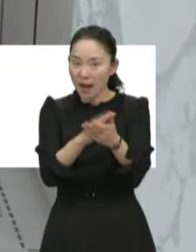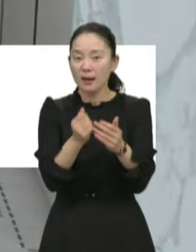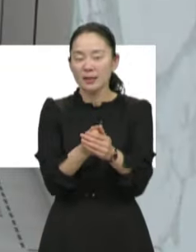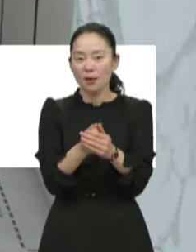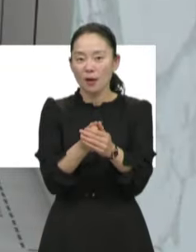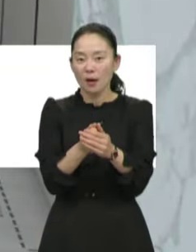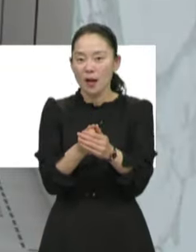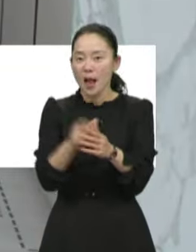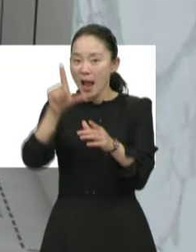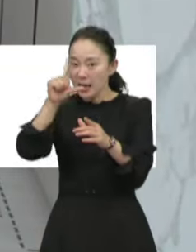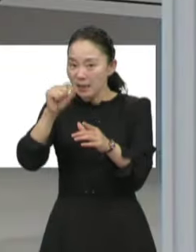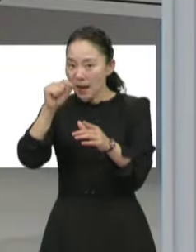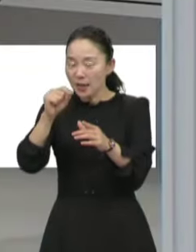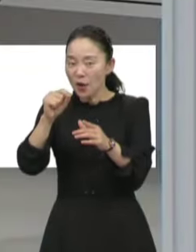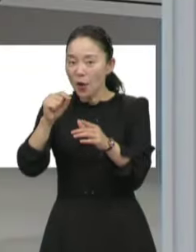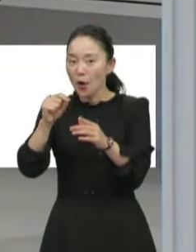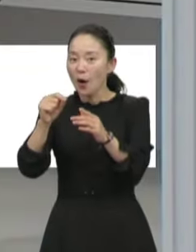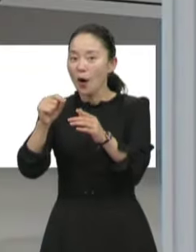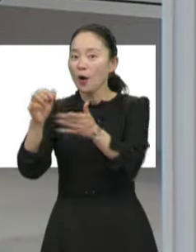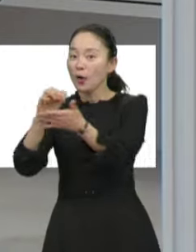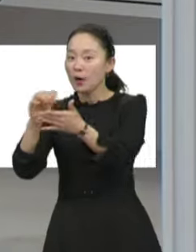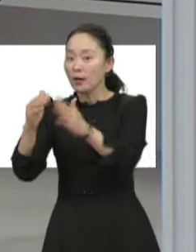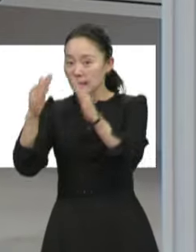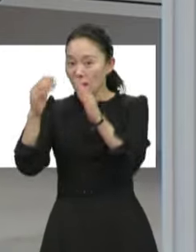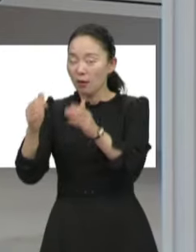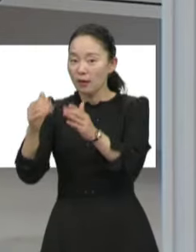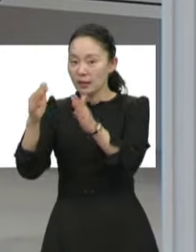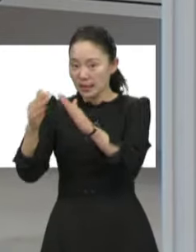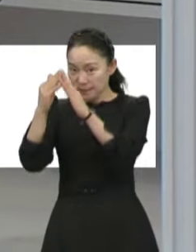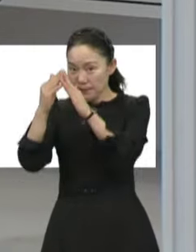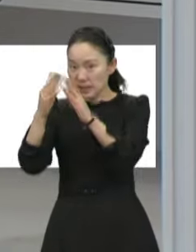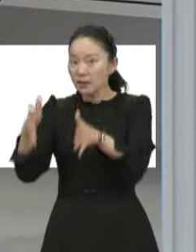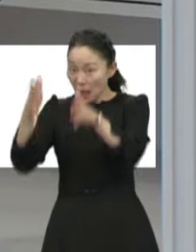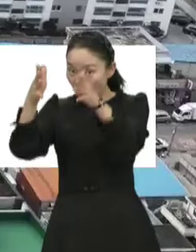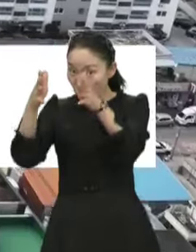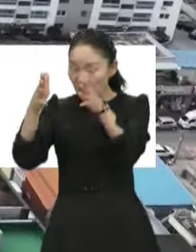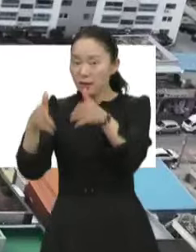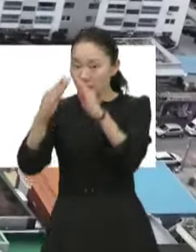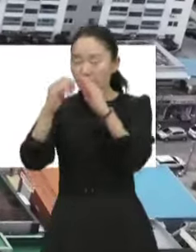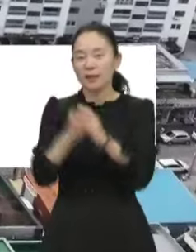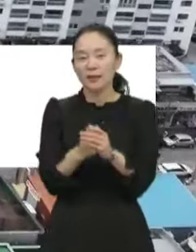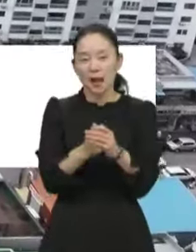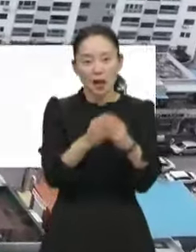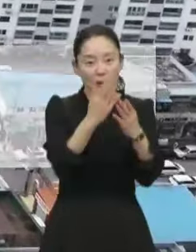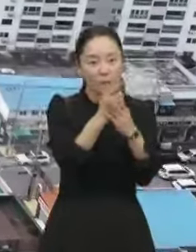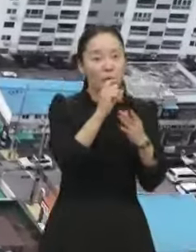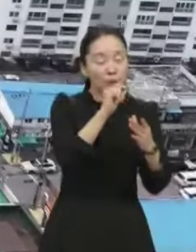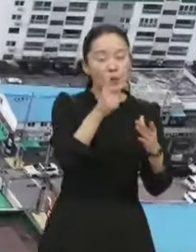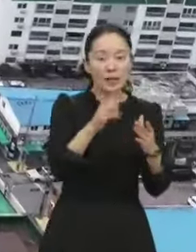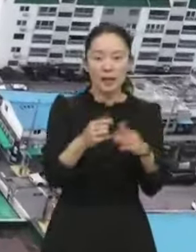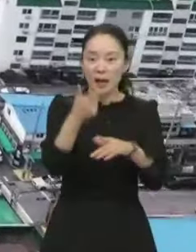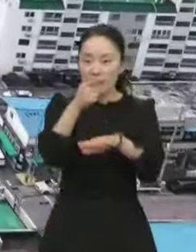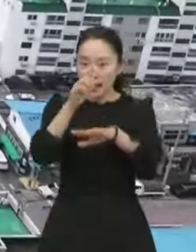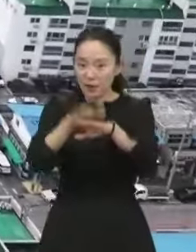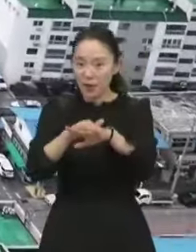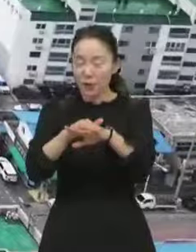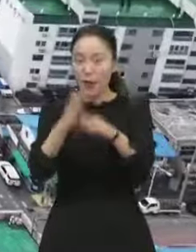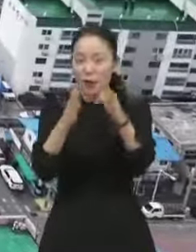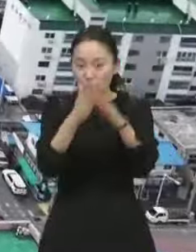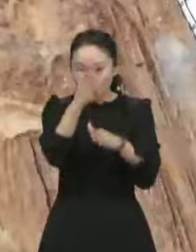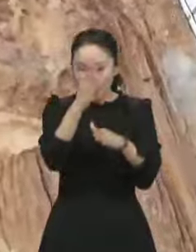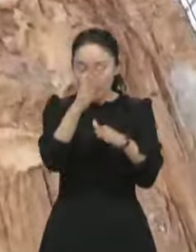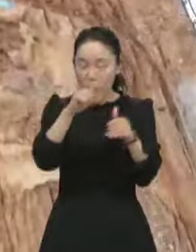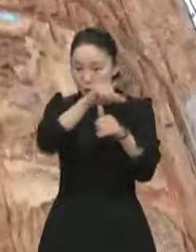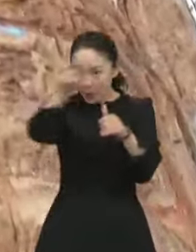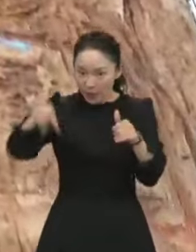등 1만여 세대에 달하는 신도시급 주거타운이 형성됩니다. 유성뿐 아니라 대전역 배후 원도심에도 대규모